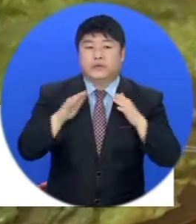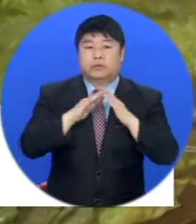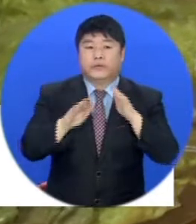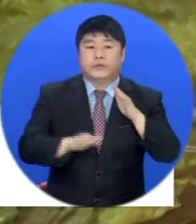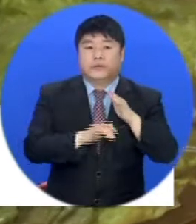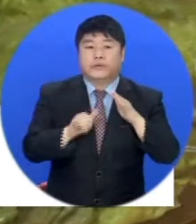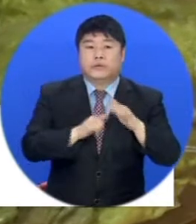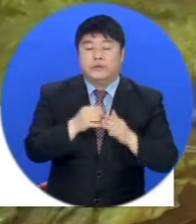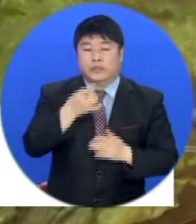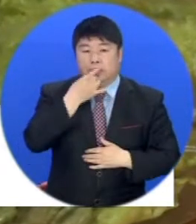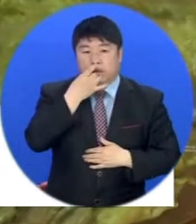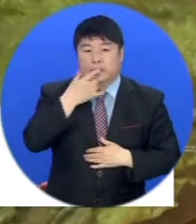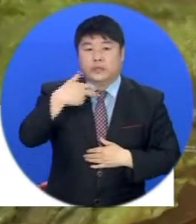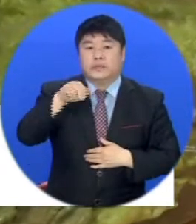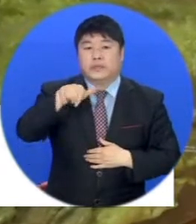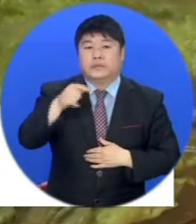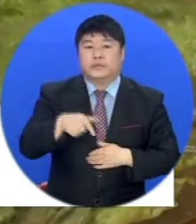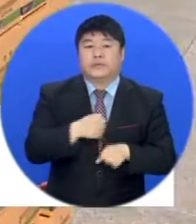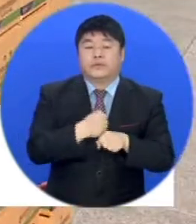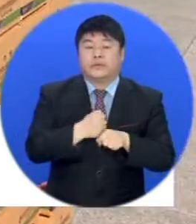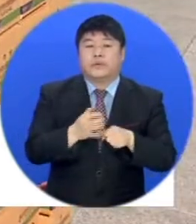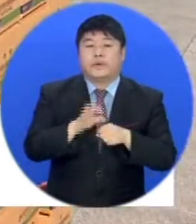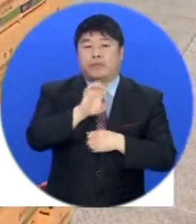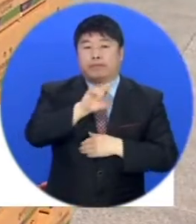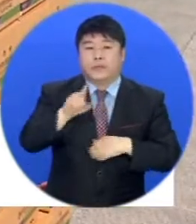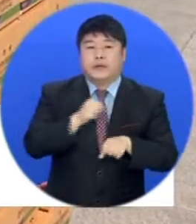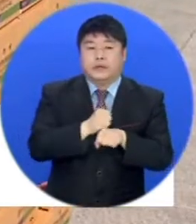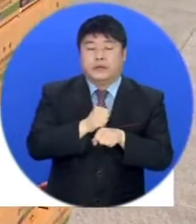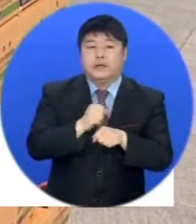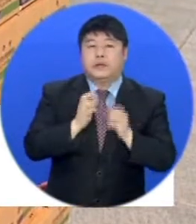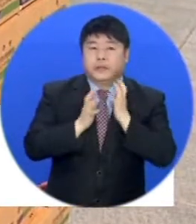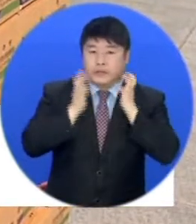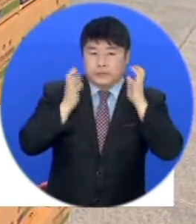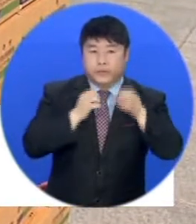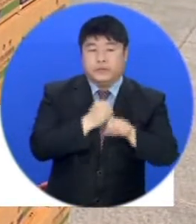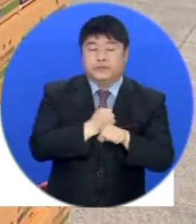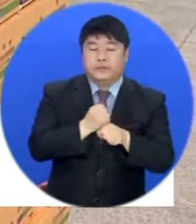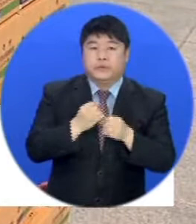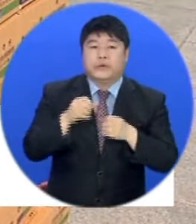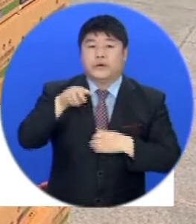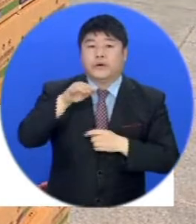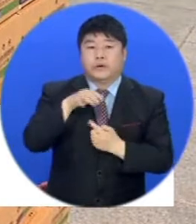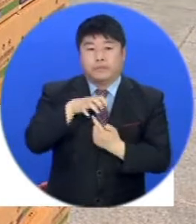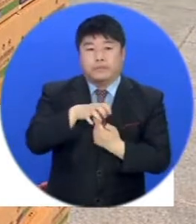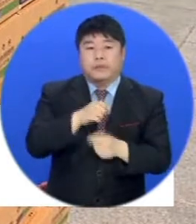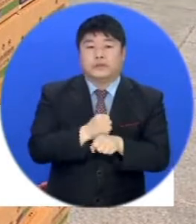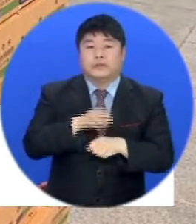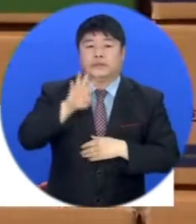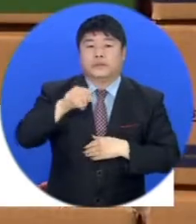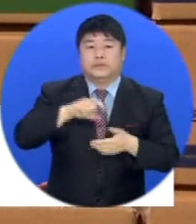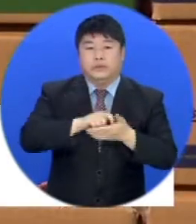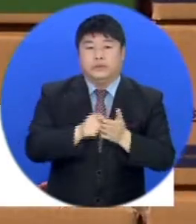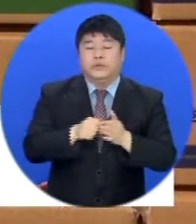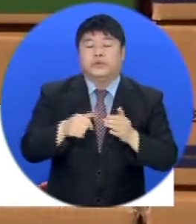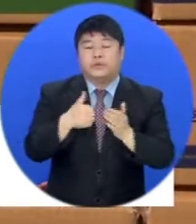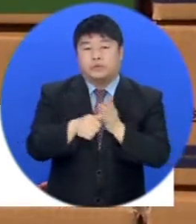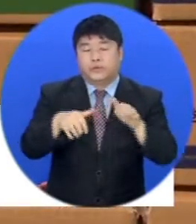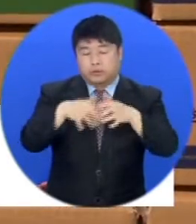쌀과 잡곡, 대파와 양배추, 새송이 버섯 등 4만 원 상당의 농산물 꾸러미가 전달되고